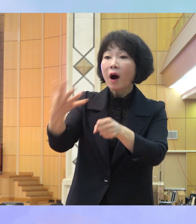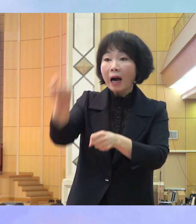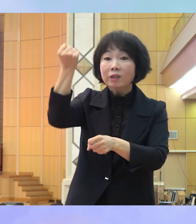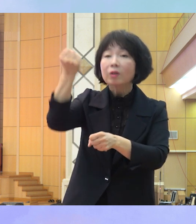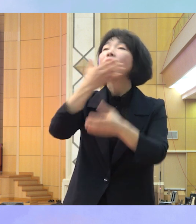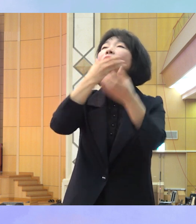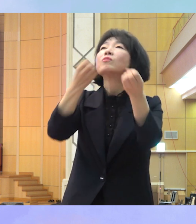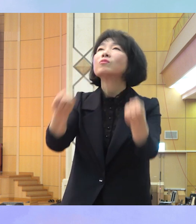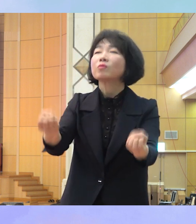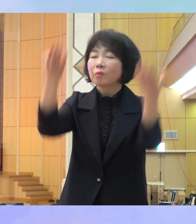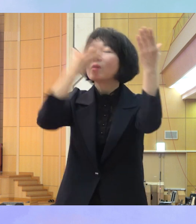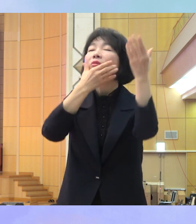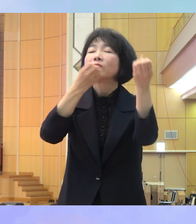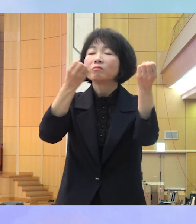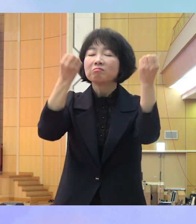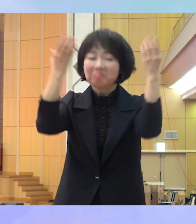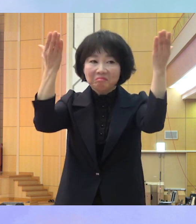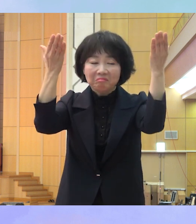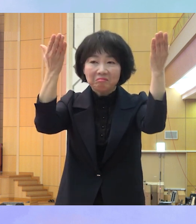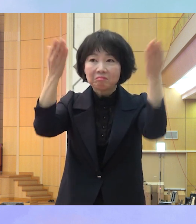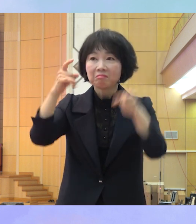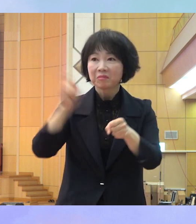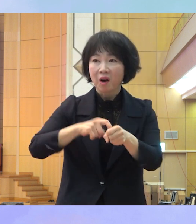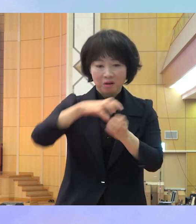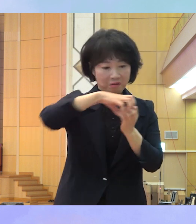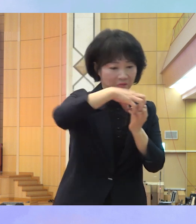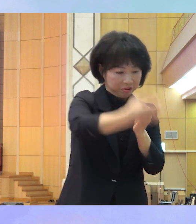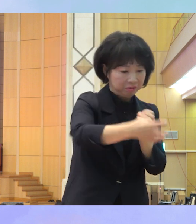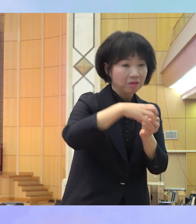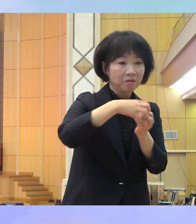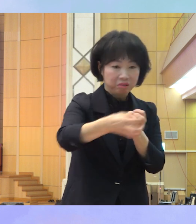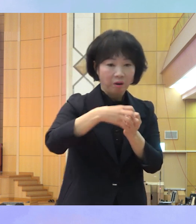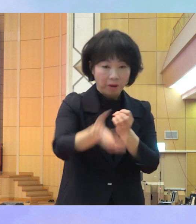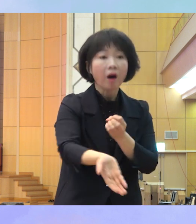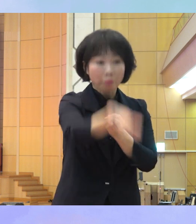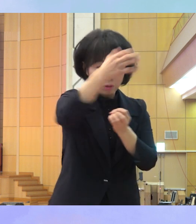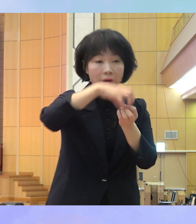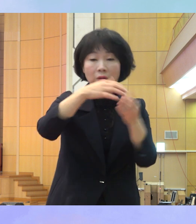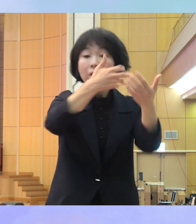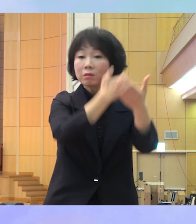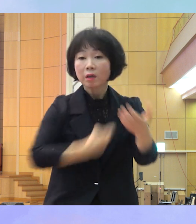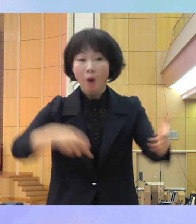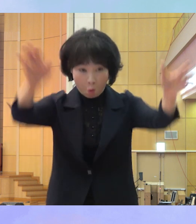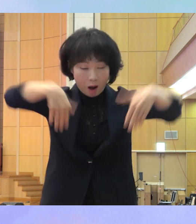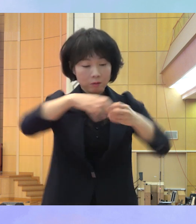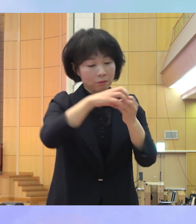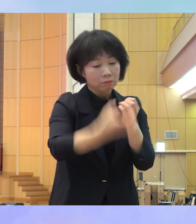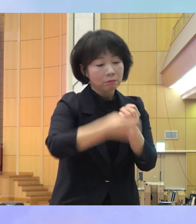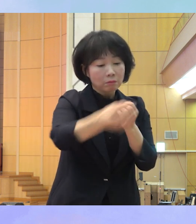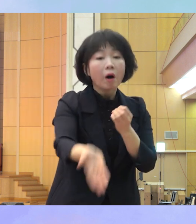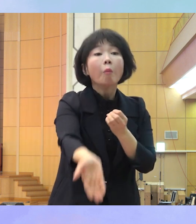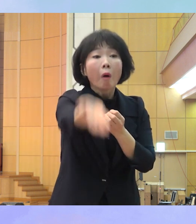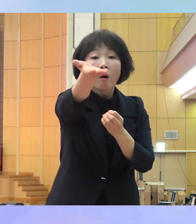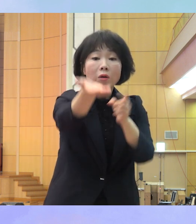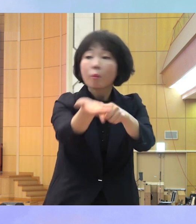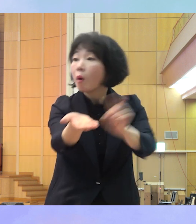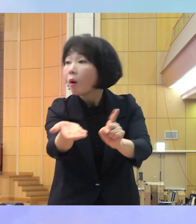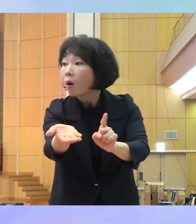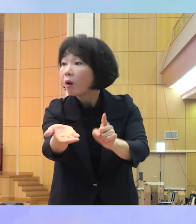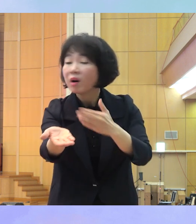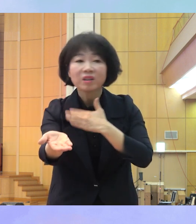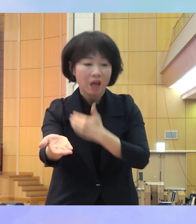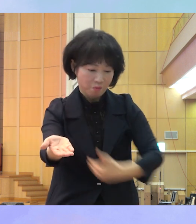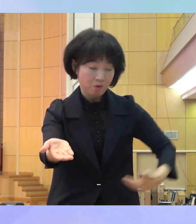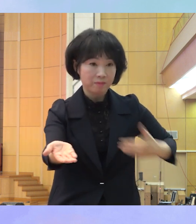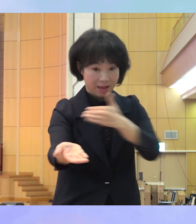가지사 축사하시고 떼어 제자들을 주시며 가르치되 받아 먹어라, 이것이 내 몸이니라